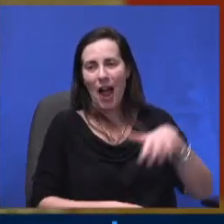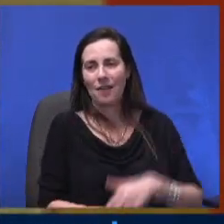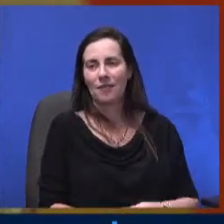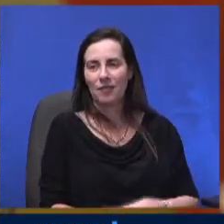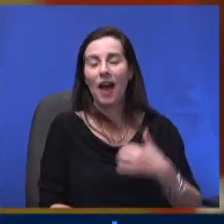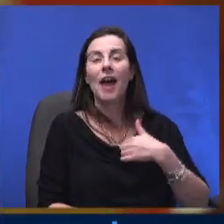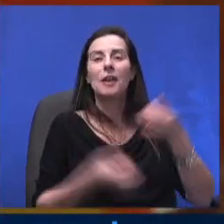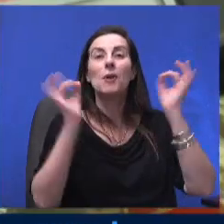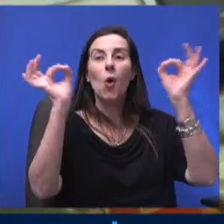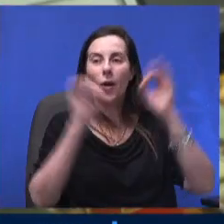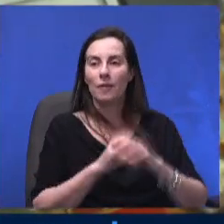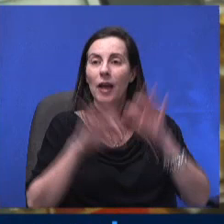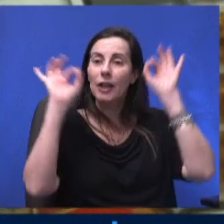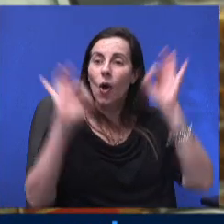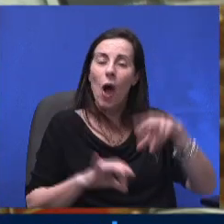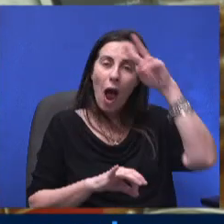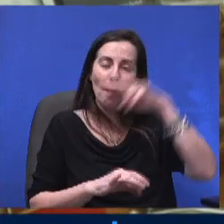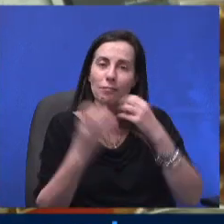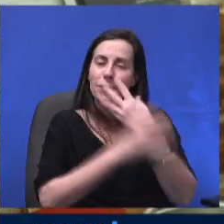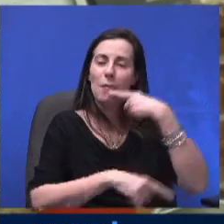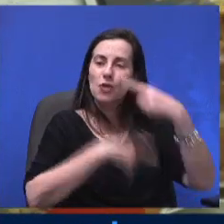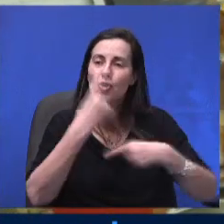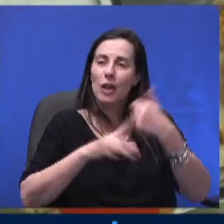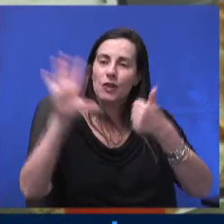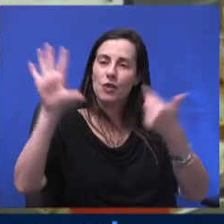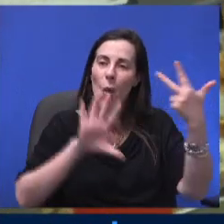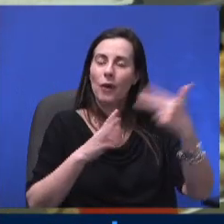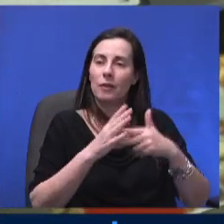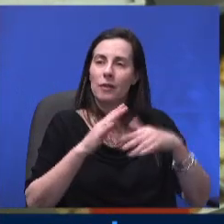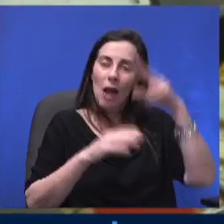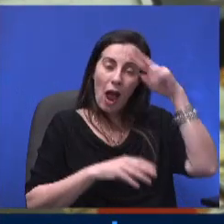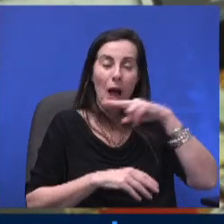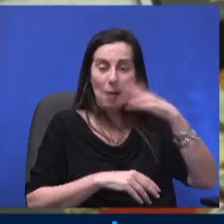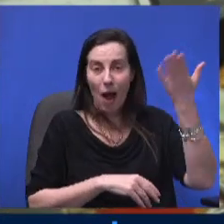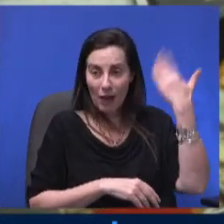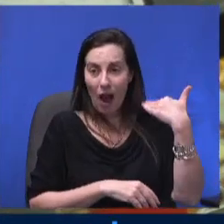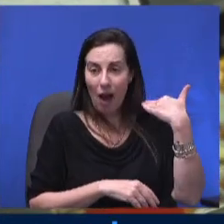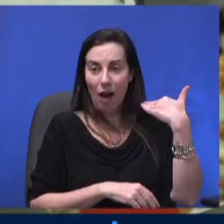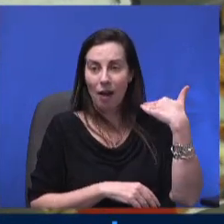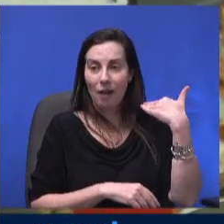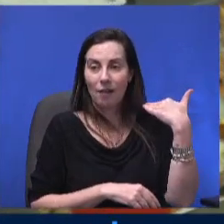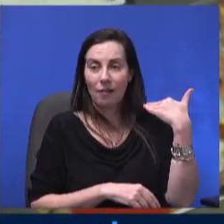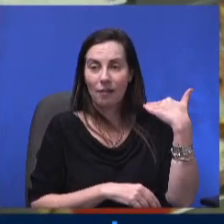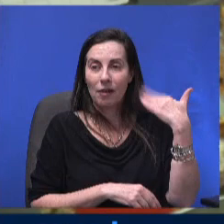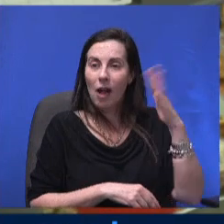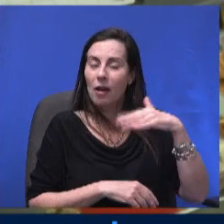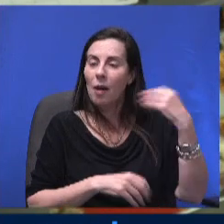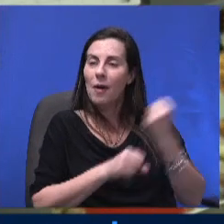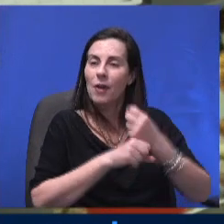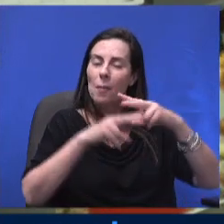החנות הזו אבא שלי פתח בשנת 1968, אחרי שהוא היה סגן חוקר